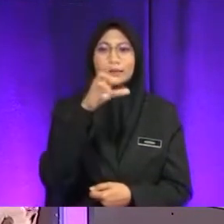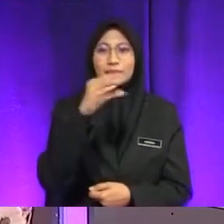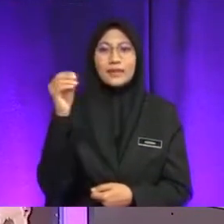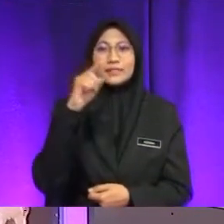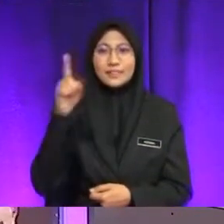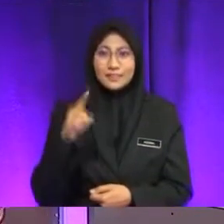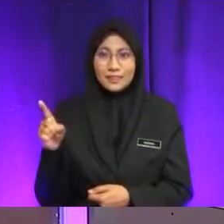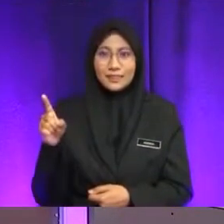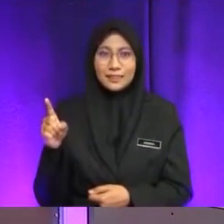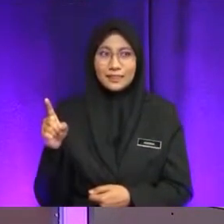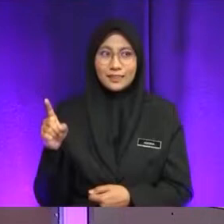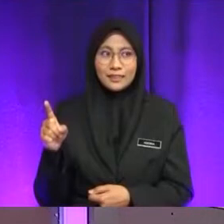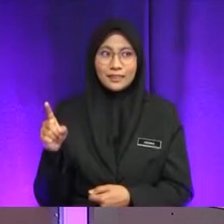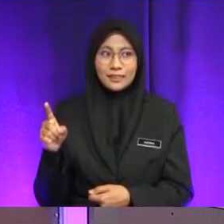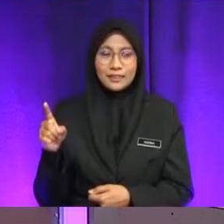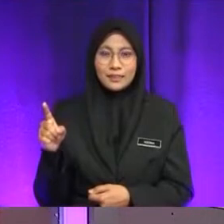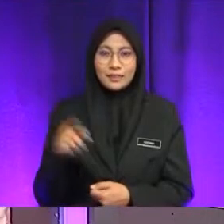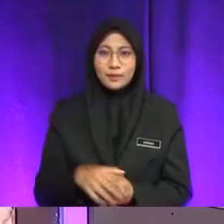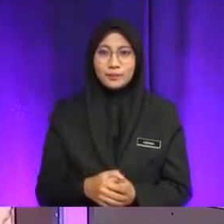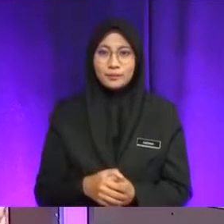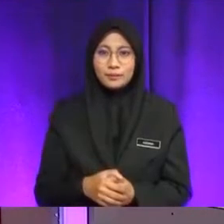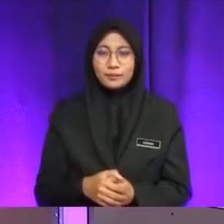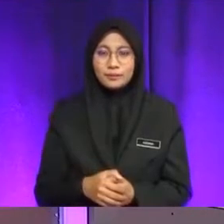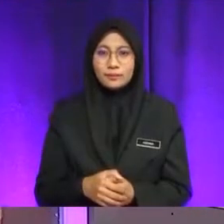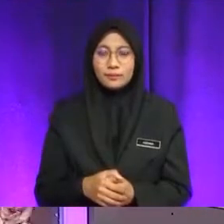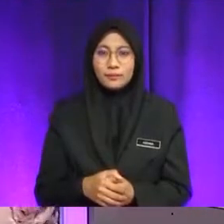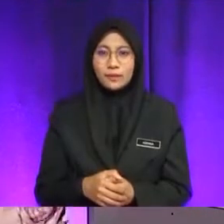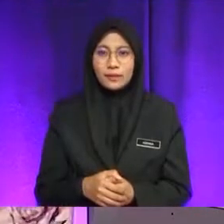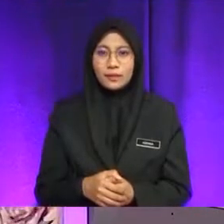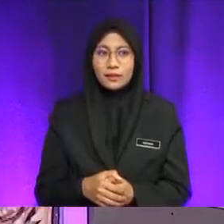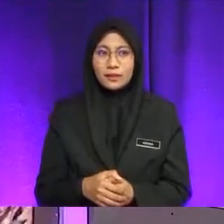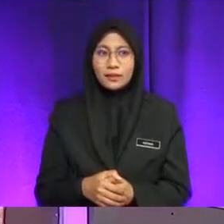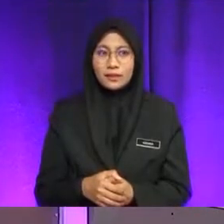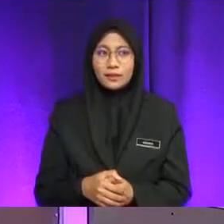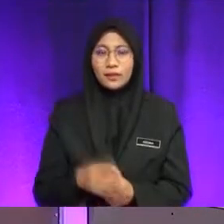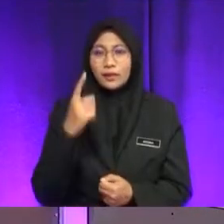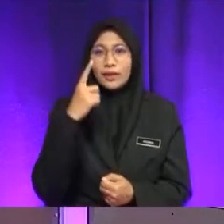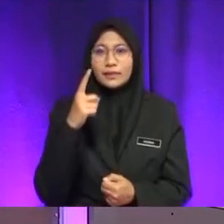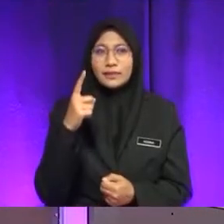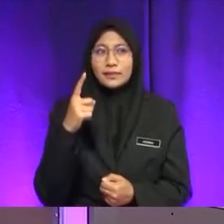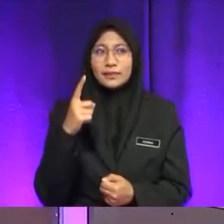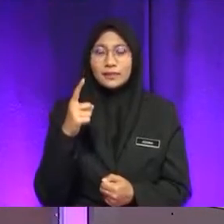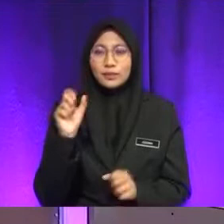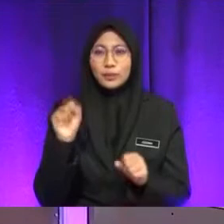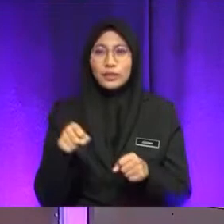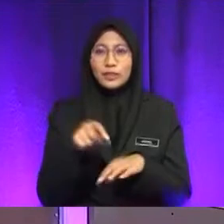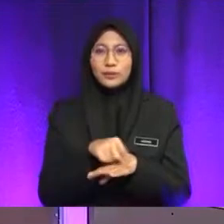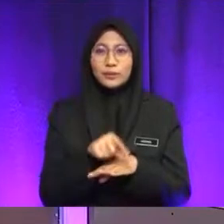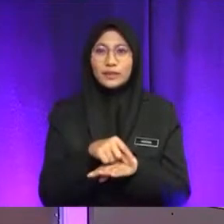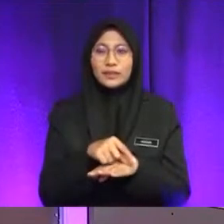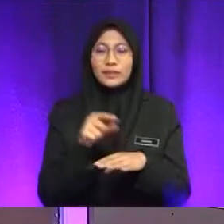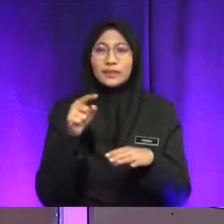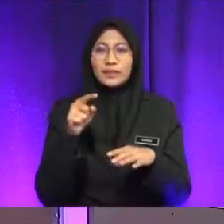ke ada beberapa kaedah dalam menyelesaikan soal-soal yang libatkan nisbah tapi untuk kali ini kita perlu menggunakan pecahan di sebuah